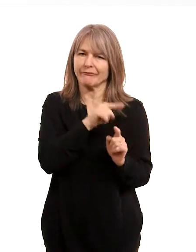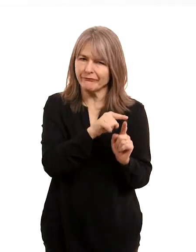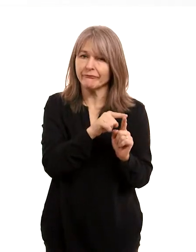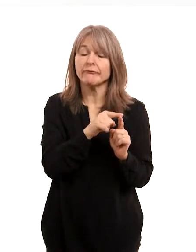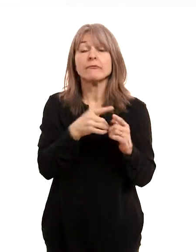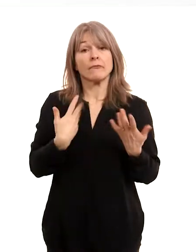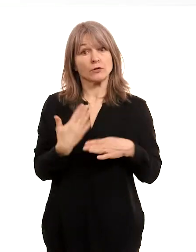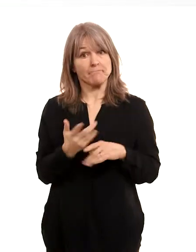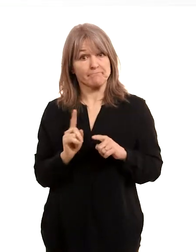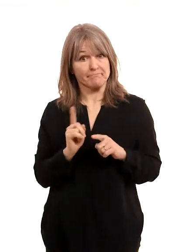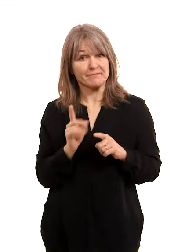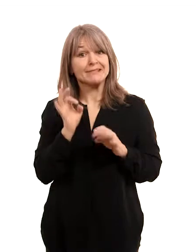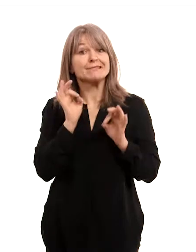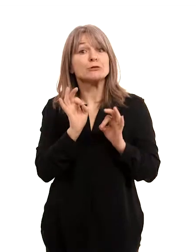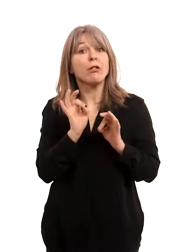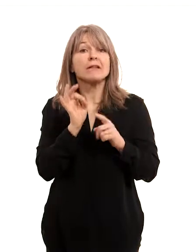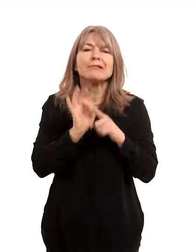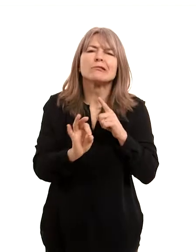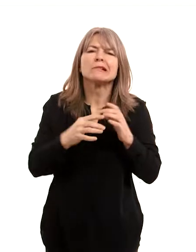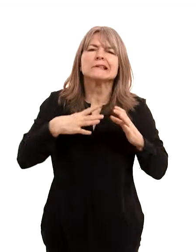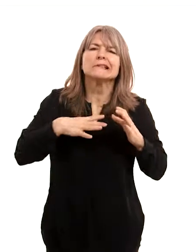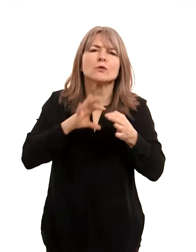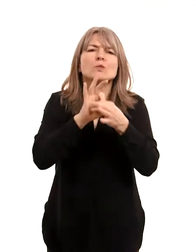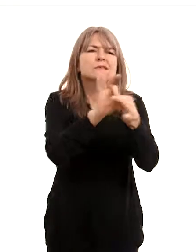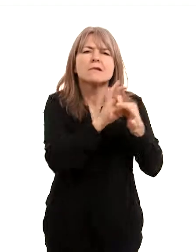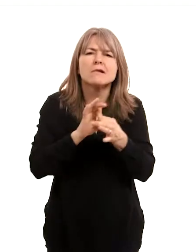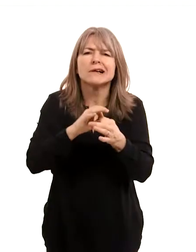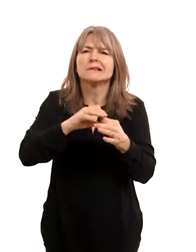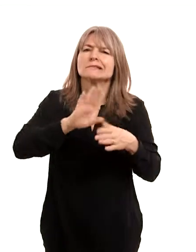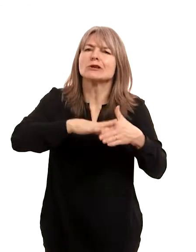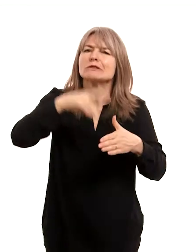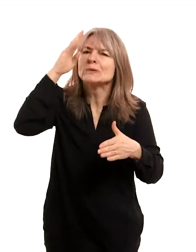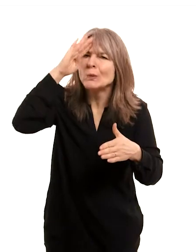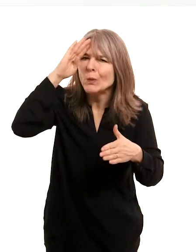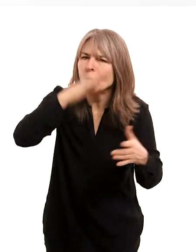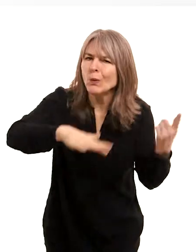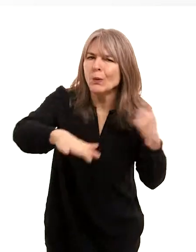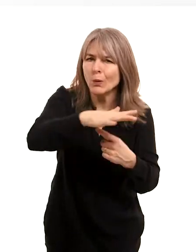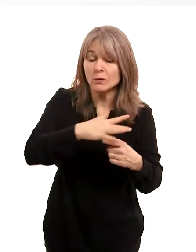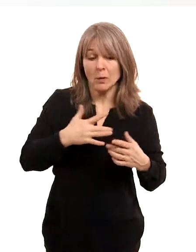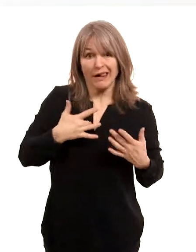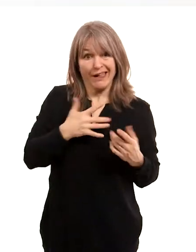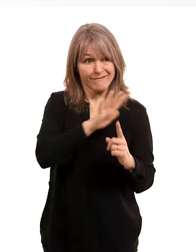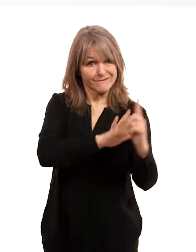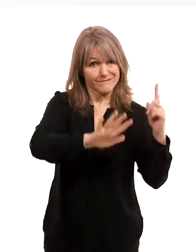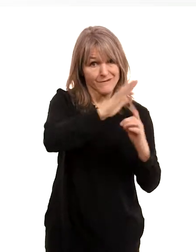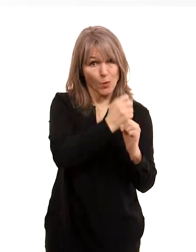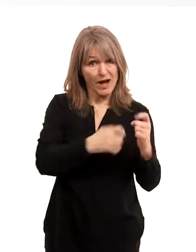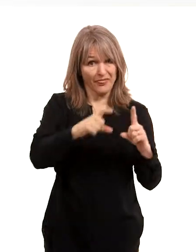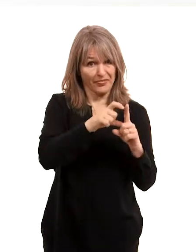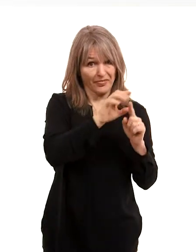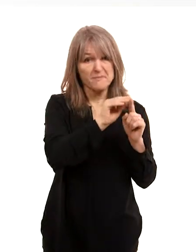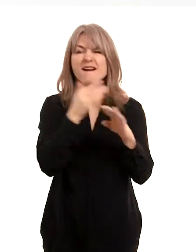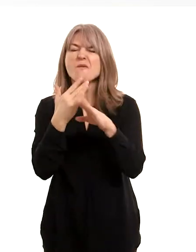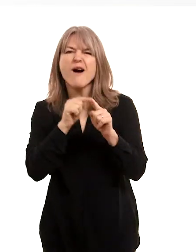Anghenion Arbennig mewn ysgol uwchradd, felly dwi'n byw yn Gwynedd ond yn gweithio yn Powys ar y funud. Dwi'n licio byw mewn gymuned Cymraeg, a